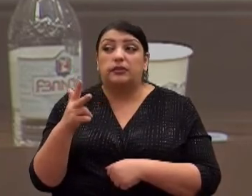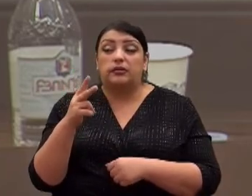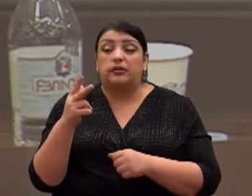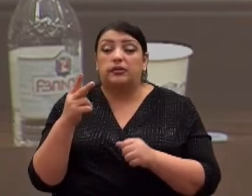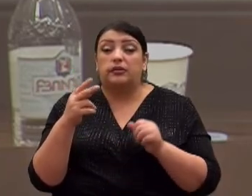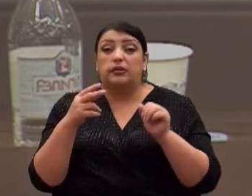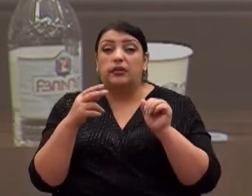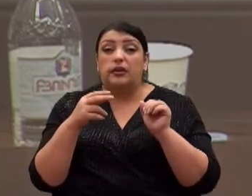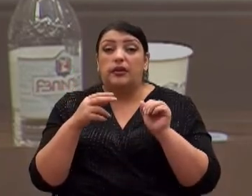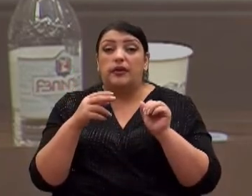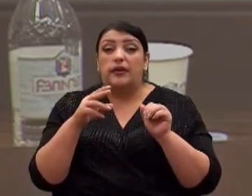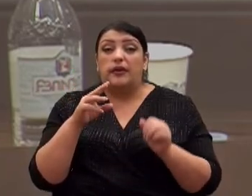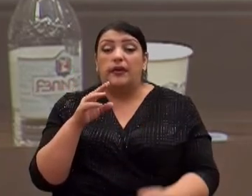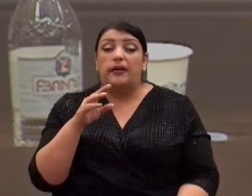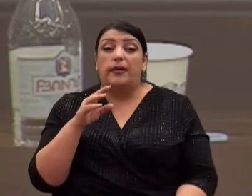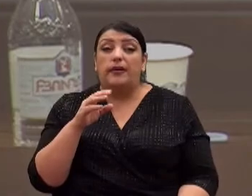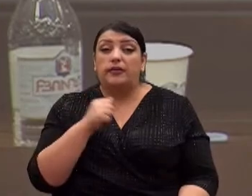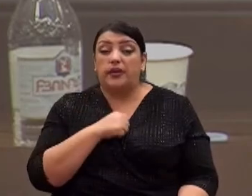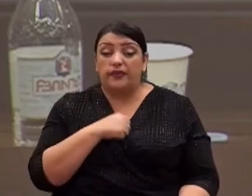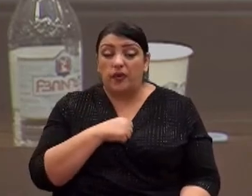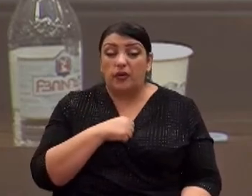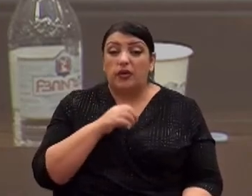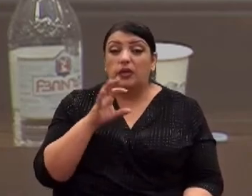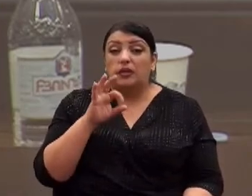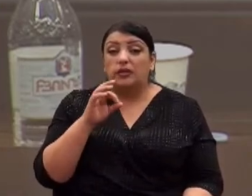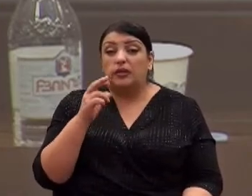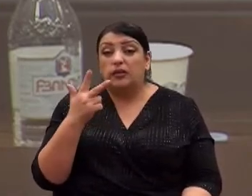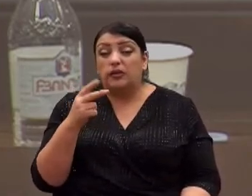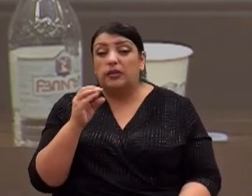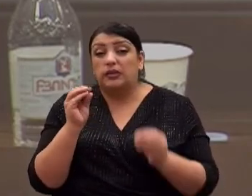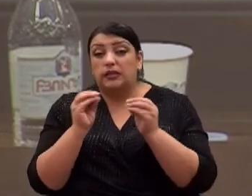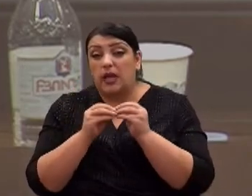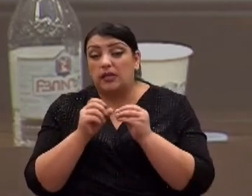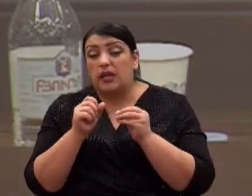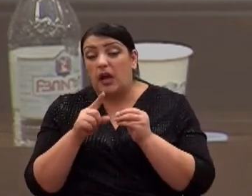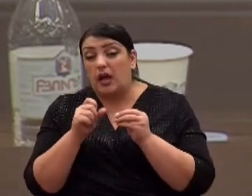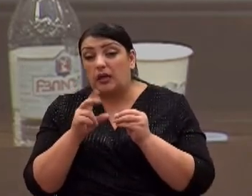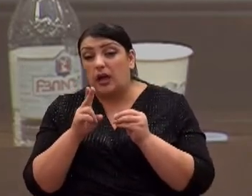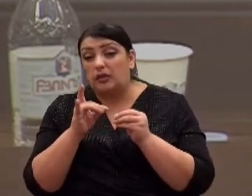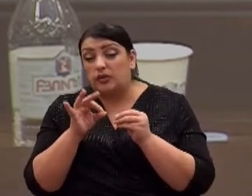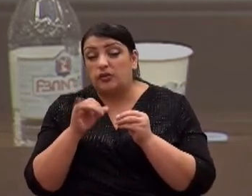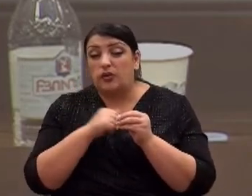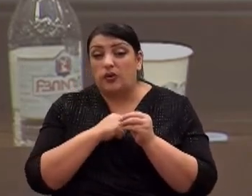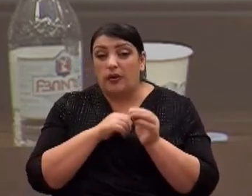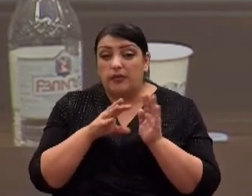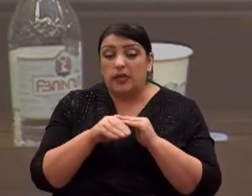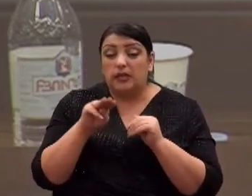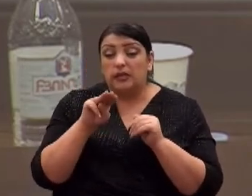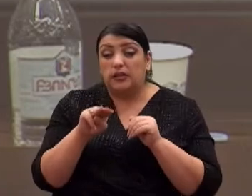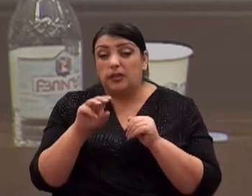զորամասում, Վալերիկ Մուրադյան 15.03.10 թվականին Հայկազով զորամասում, Տիգրան